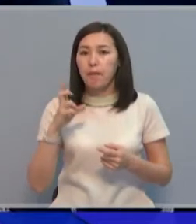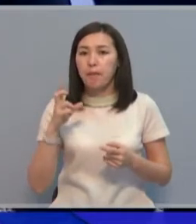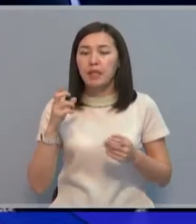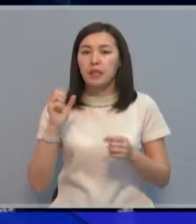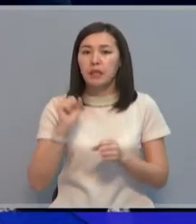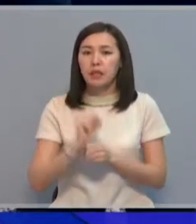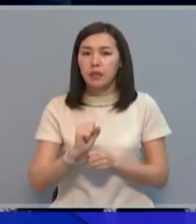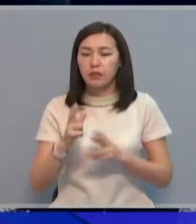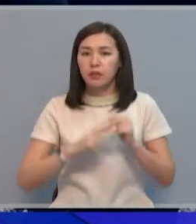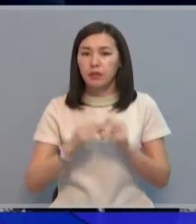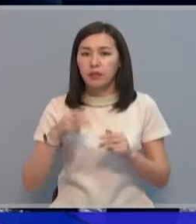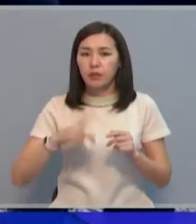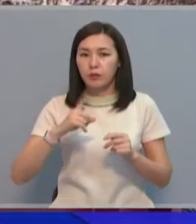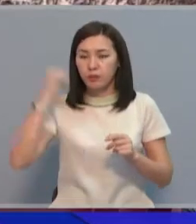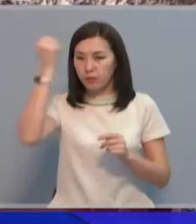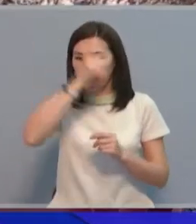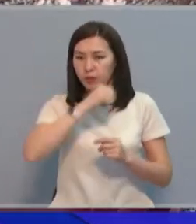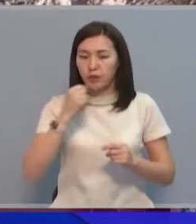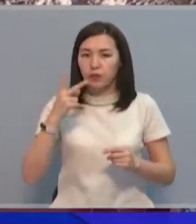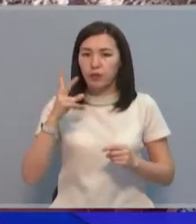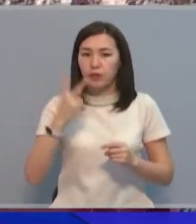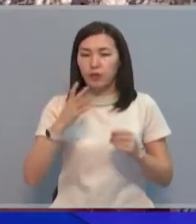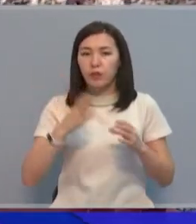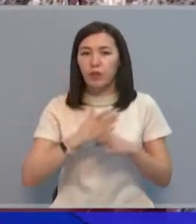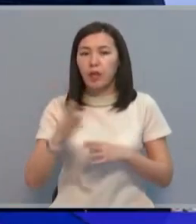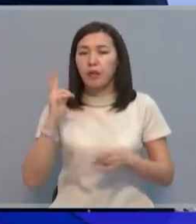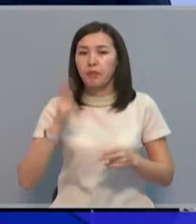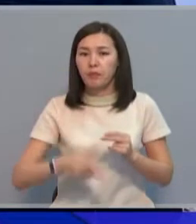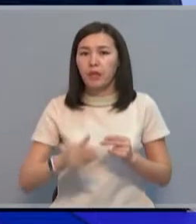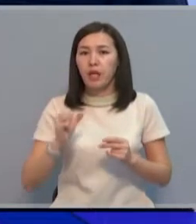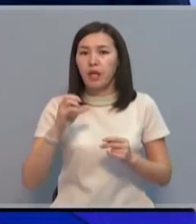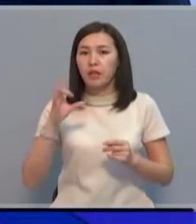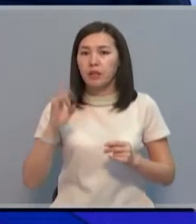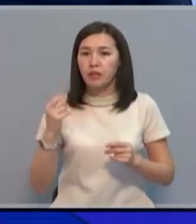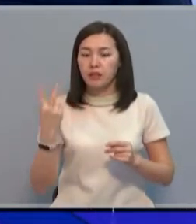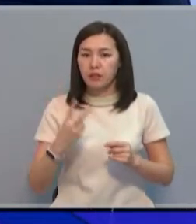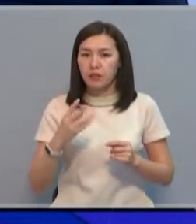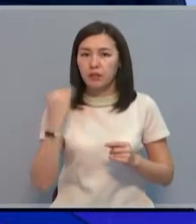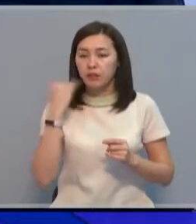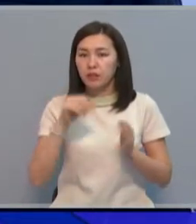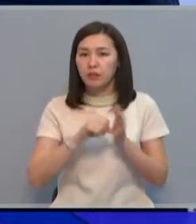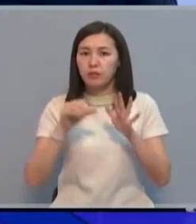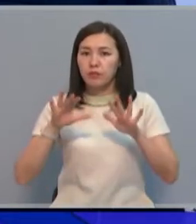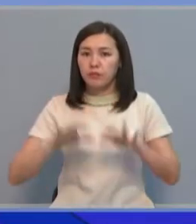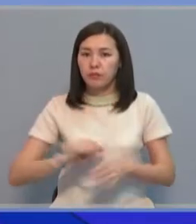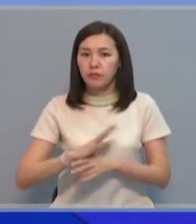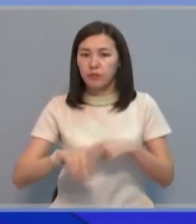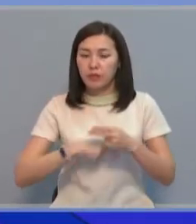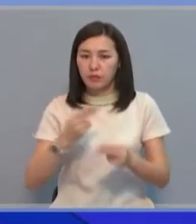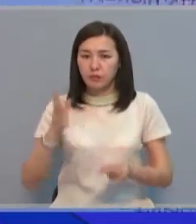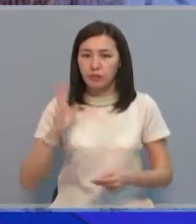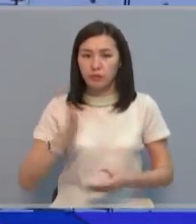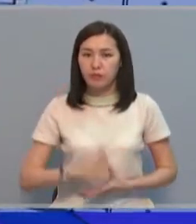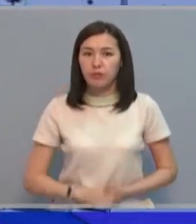қосалқы станциясының құрылысы 2021 жылдың 2-90-ында аяқталса, Асар-2 шағын ауданы сапалы электр қуатымен қамтылатын